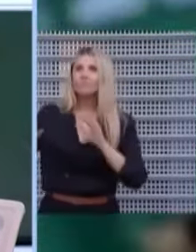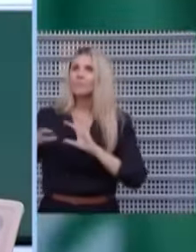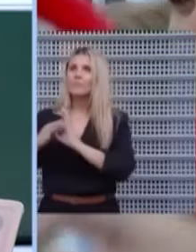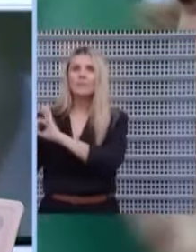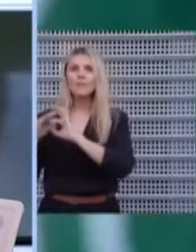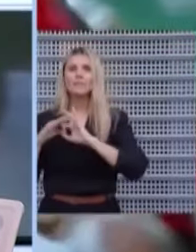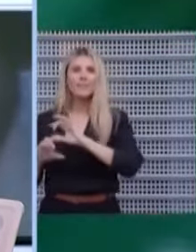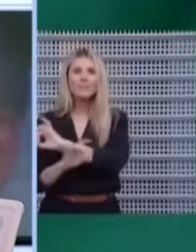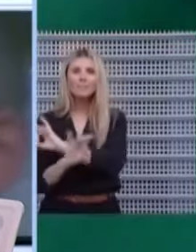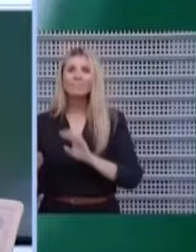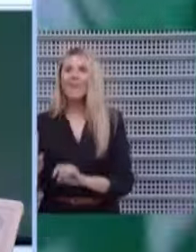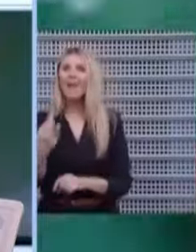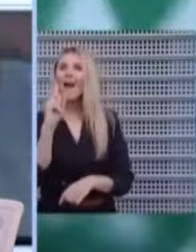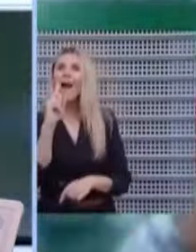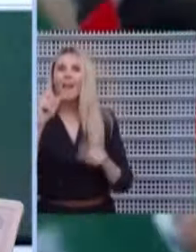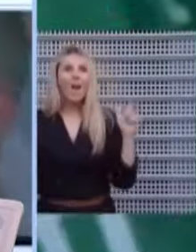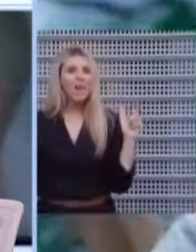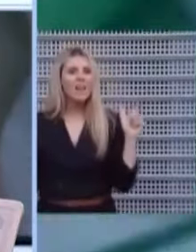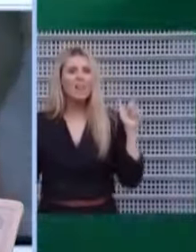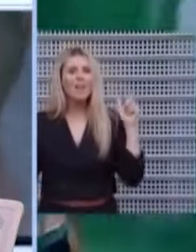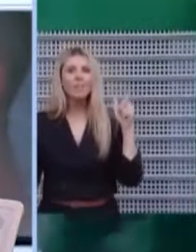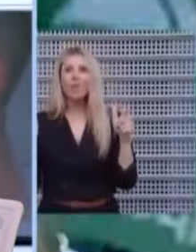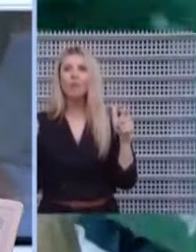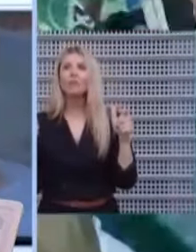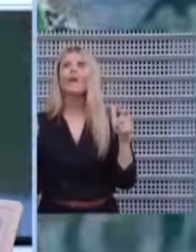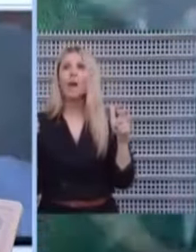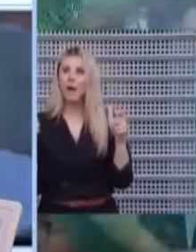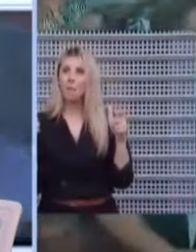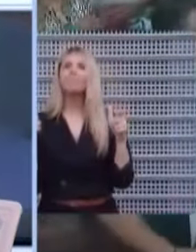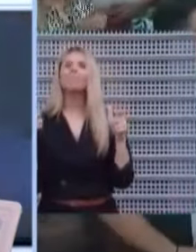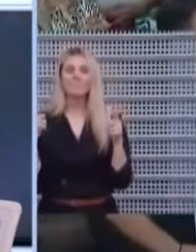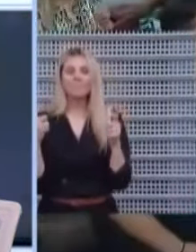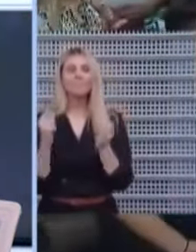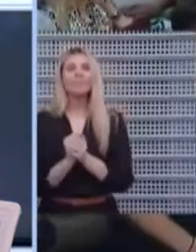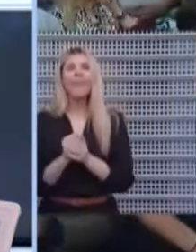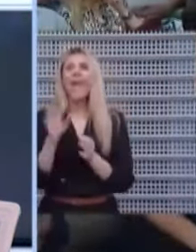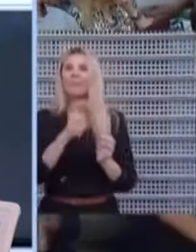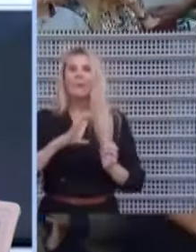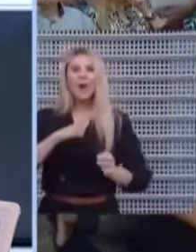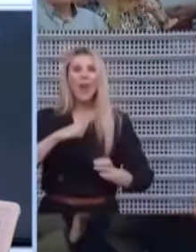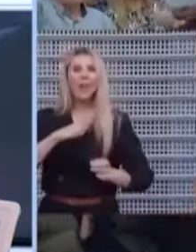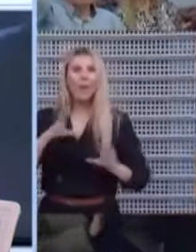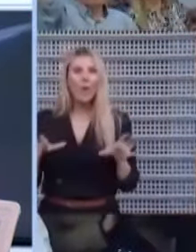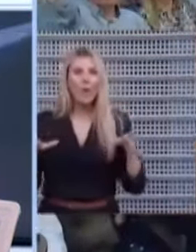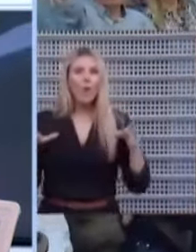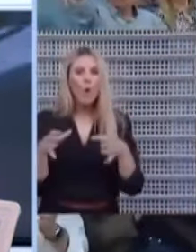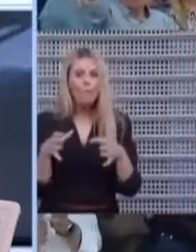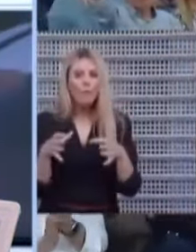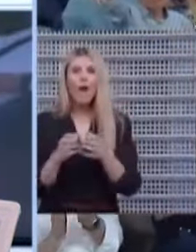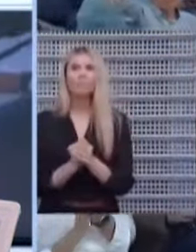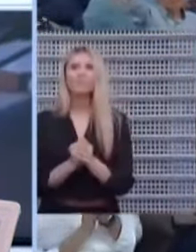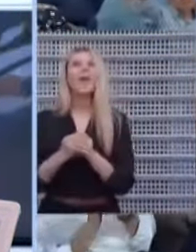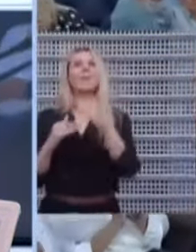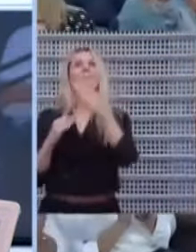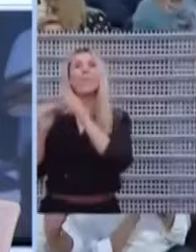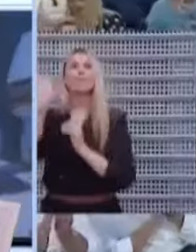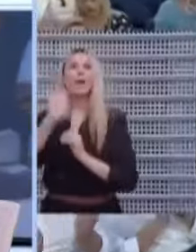Είπε για τα στελέχη που ακολουθούν διχαστικό λόγο ότι θα βρεθούν εκτός, θα θέσουν τον εαυτό τους εκτός